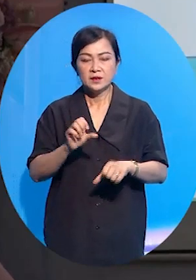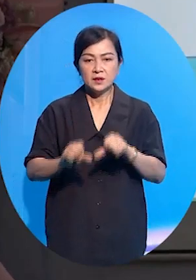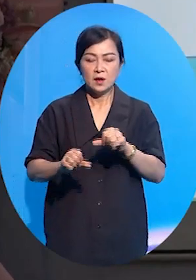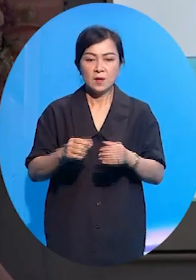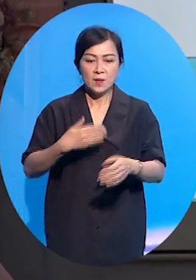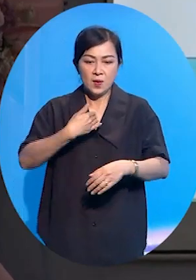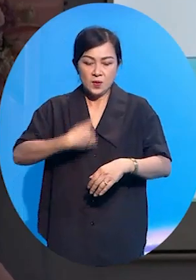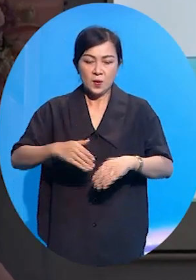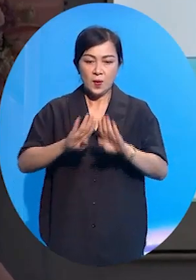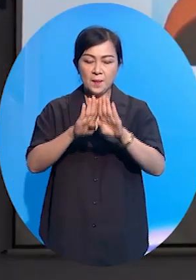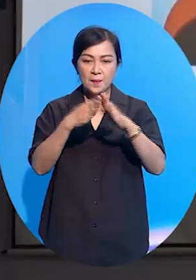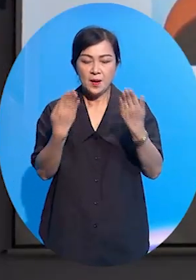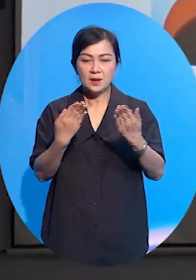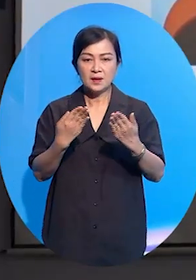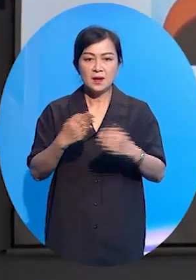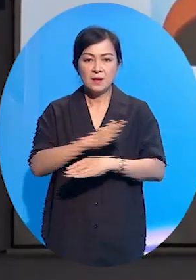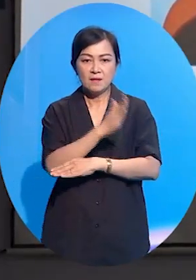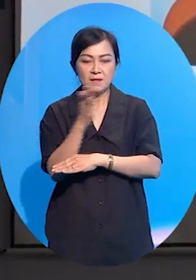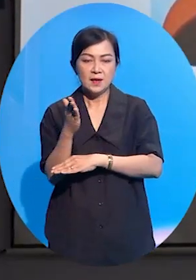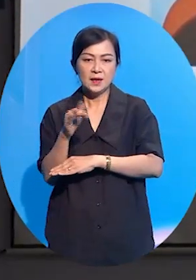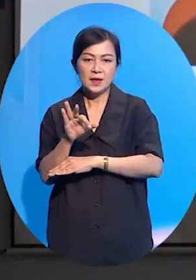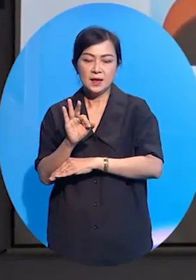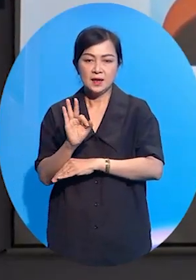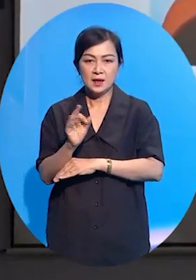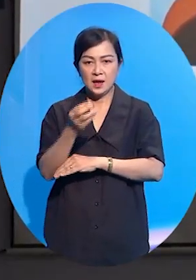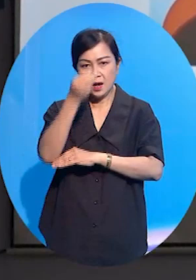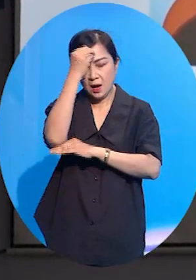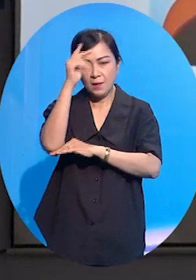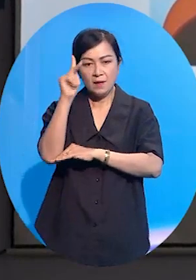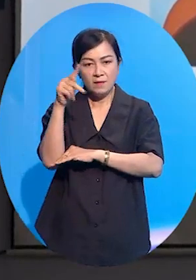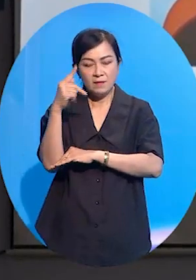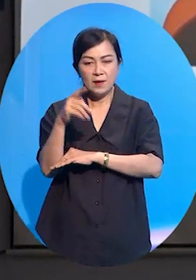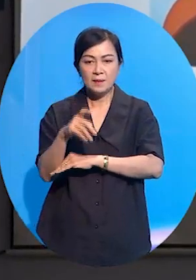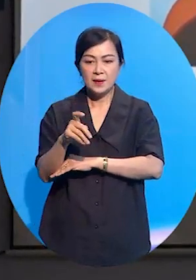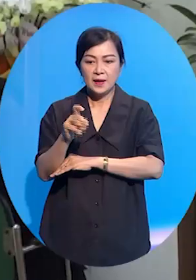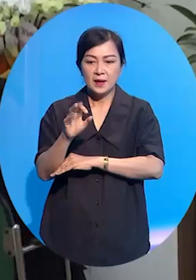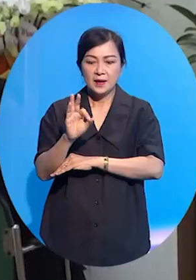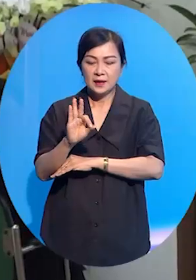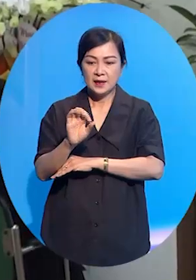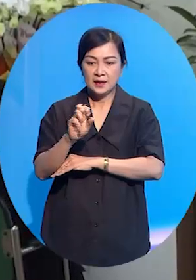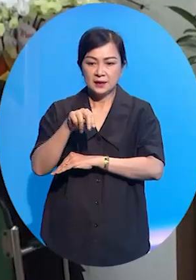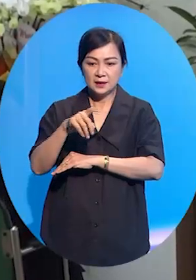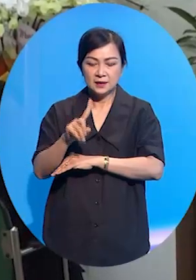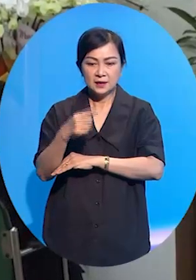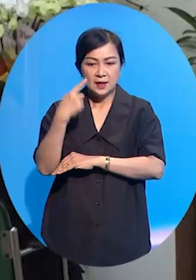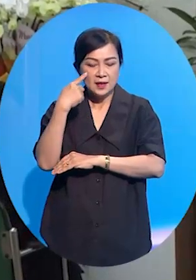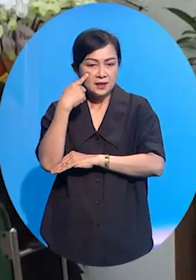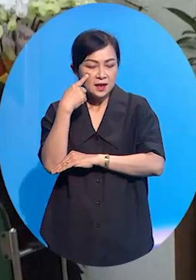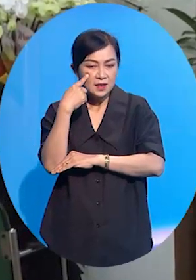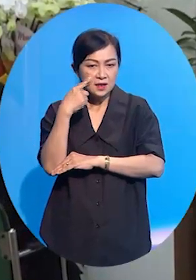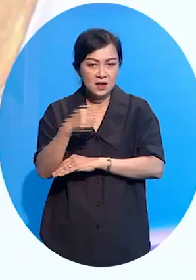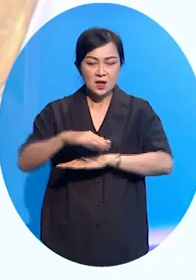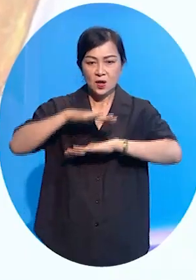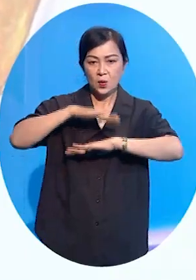mở. Ngày nay với sự phát triển không ngừng của y học, phương pháp đặt stent gạt ngày càng phổ biến rộng rãi và cho thấy những tính năng ưu việt và